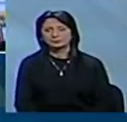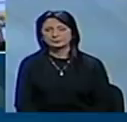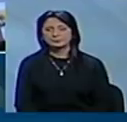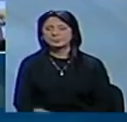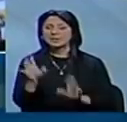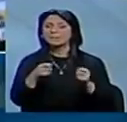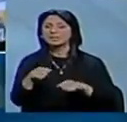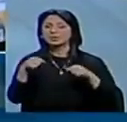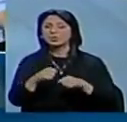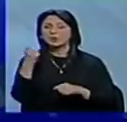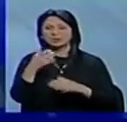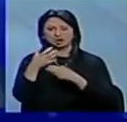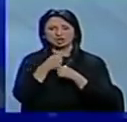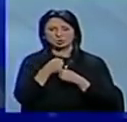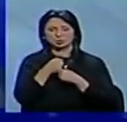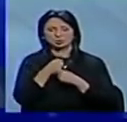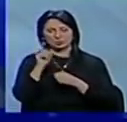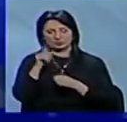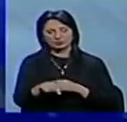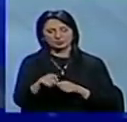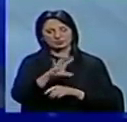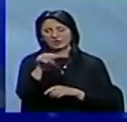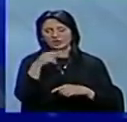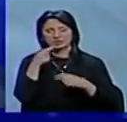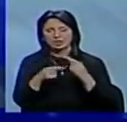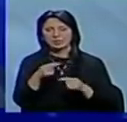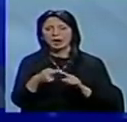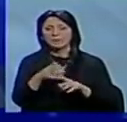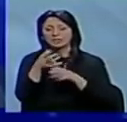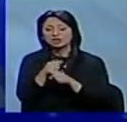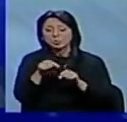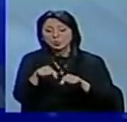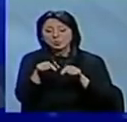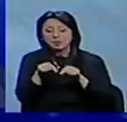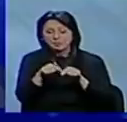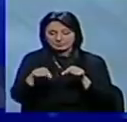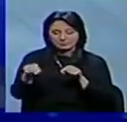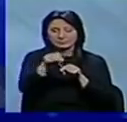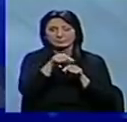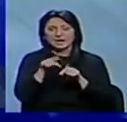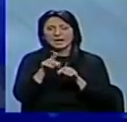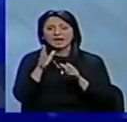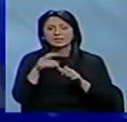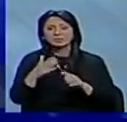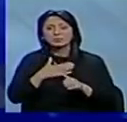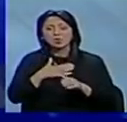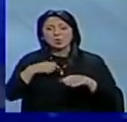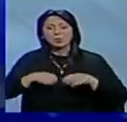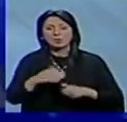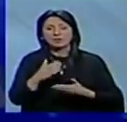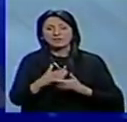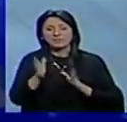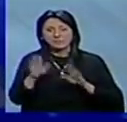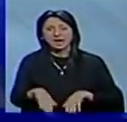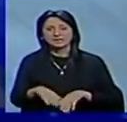ნუ, პრეზიდენტის უფლებამოსილების შეზღუდულია, ყველა ვიცის და ამაზე ყველა საუბრობს. ამ შეზღუდული უფლებამოსილების ფარგლებში რაღაცები, რაც აქვს დატოვებული, ჩემი აზრით